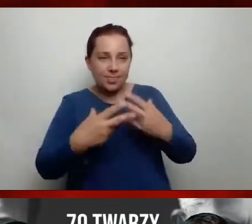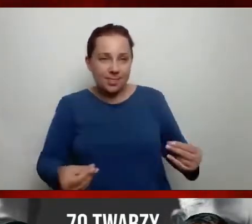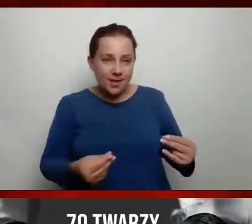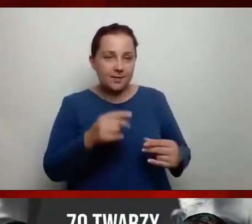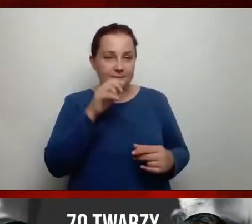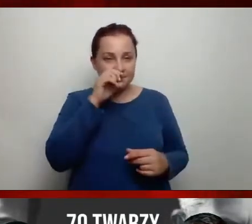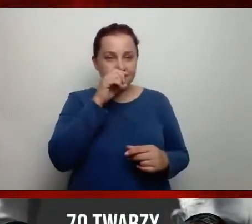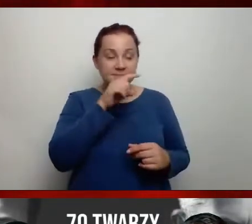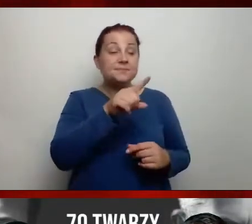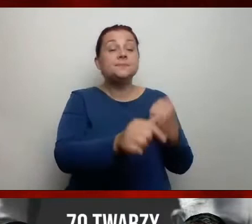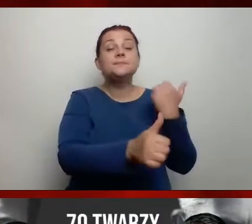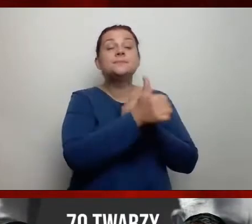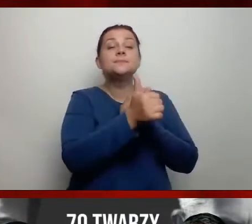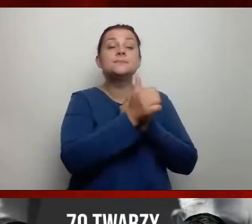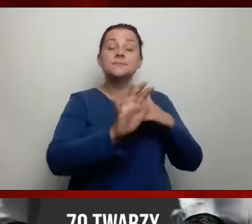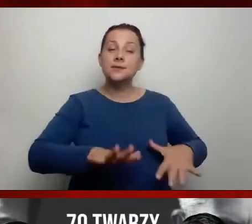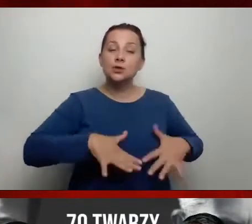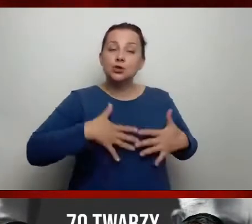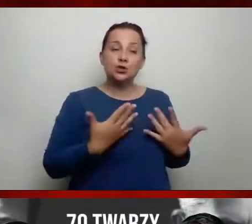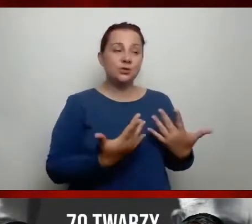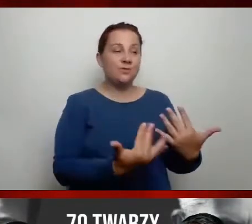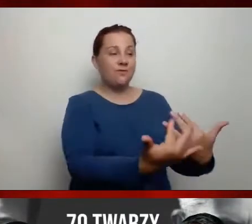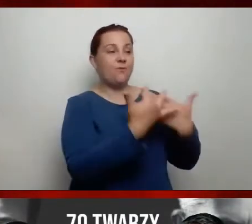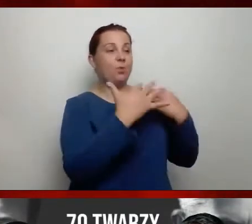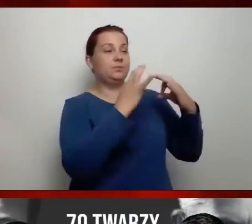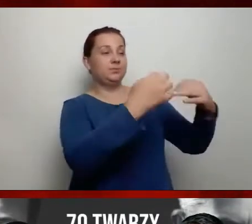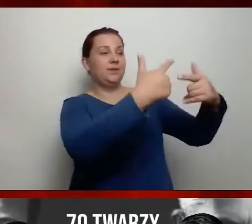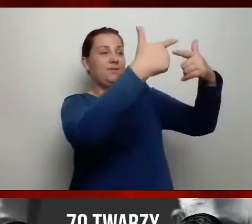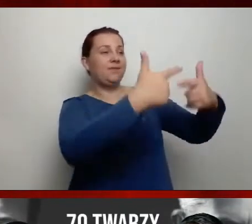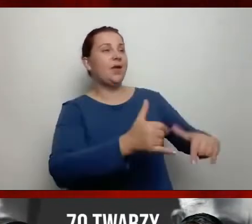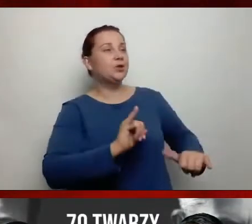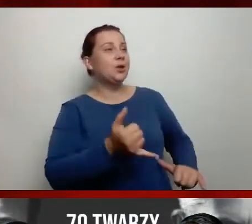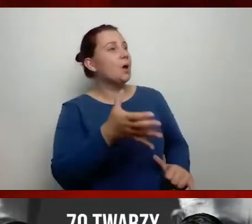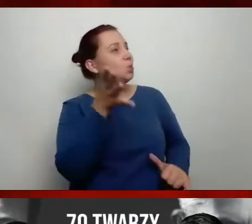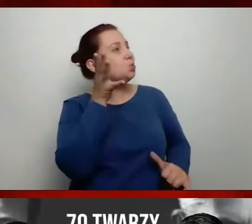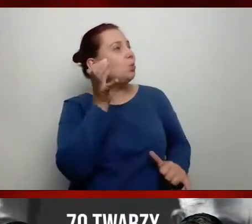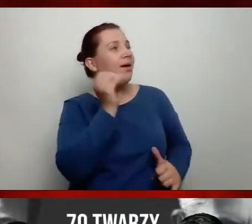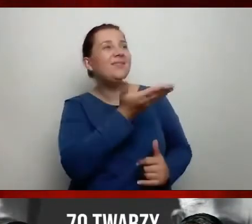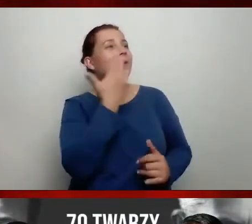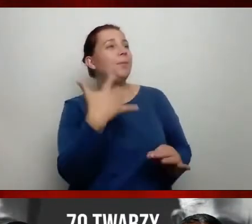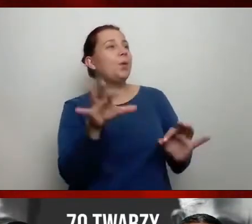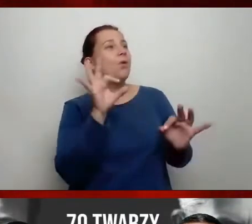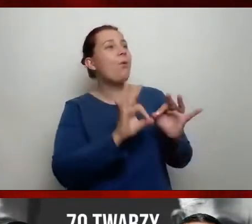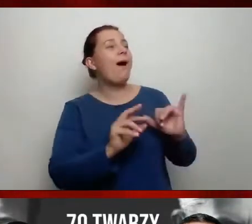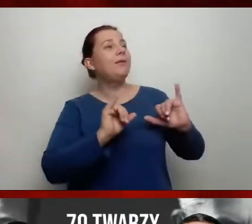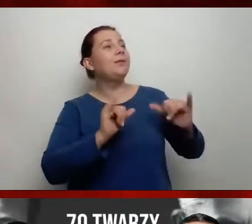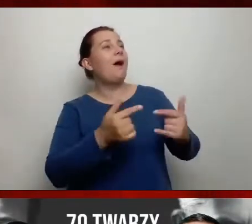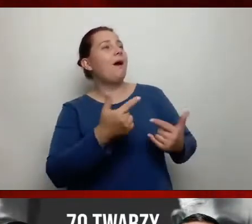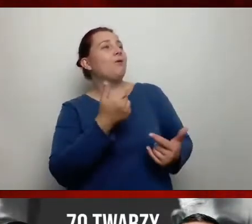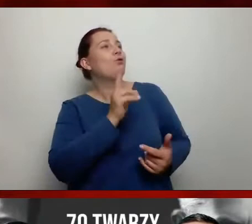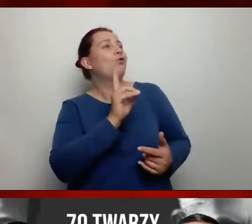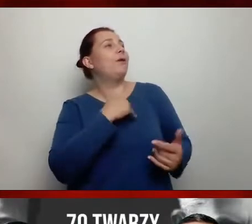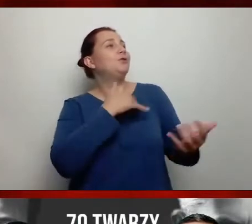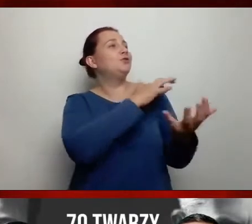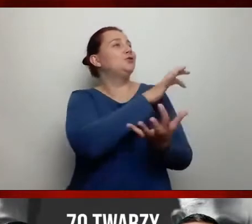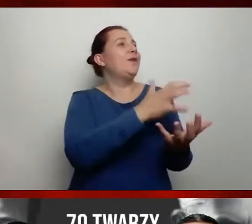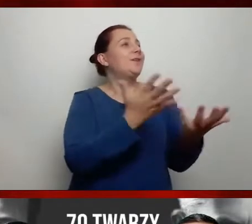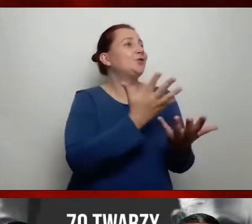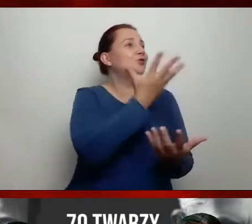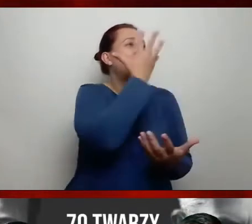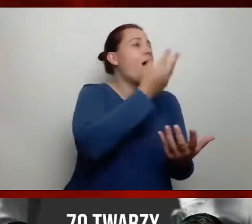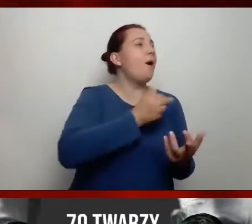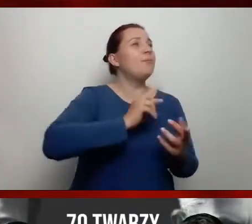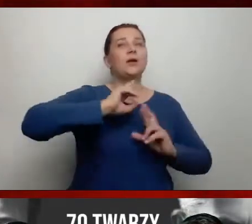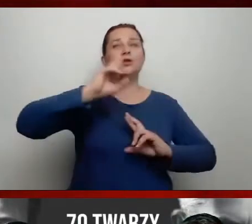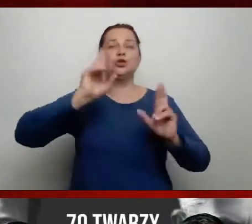tym polega dziwne działanie dobrych wierszy. Słuchając ich, nie wiemy właściwie, w jakim jesteśmy świecie obrazów, dźwięków,